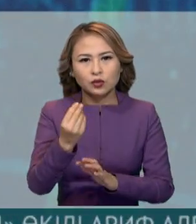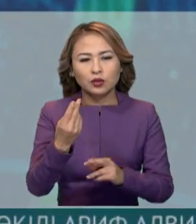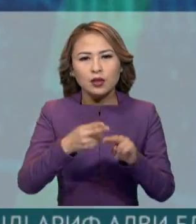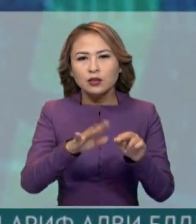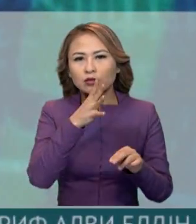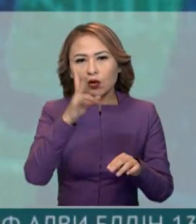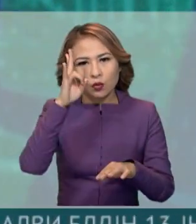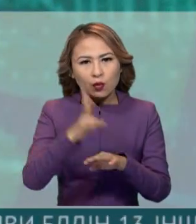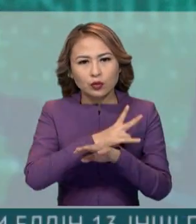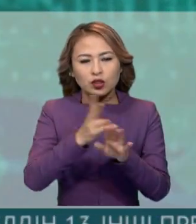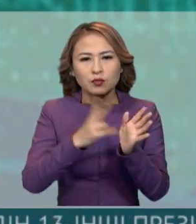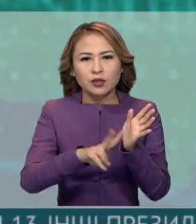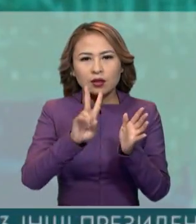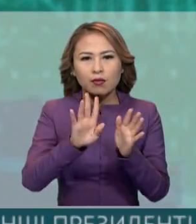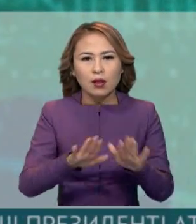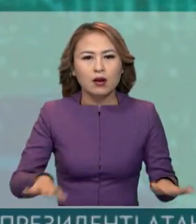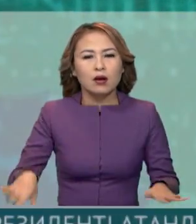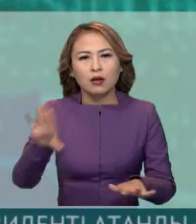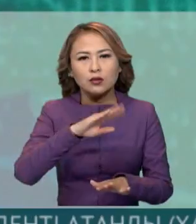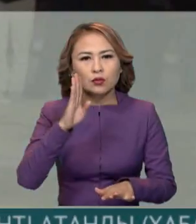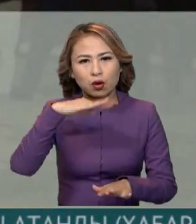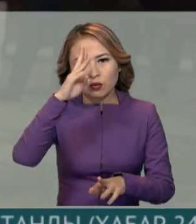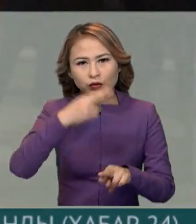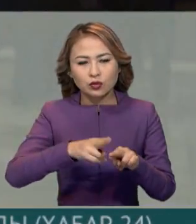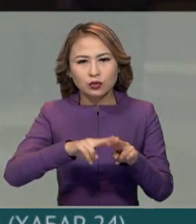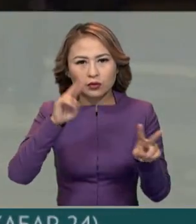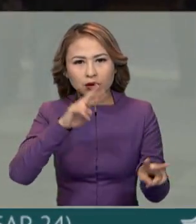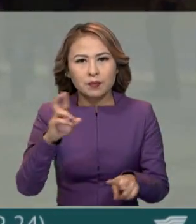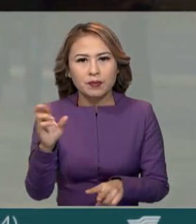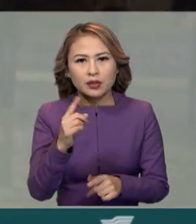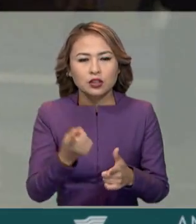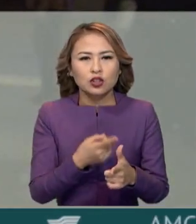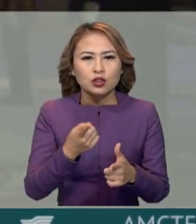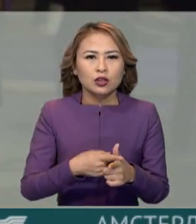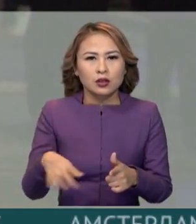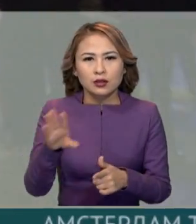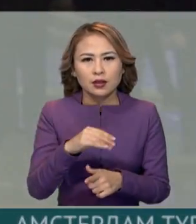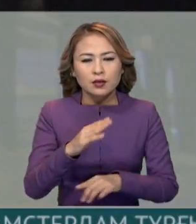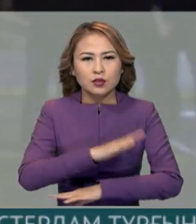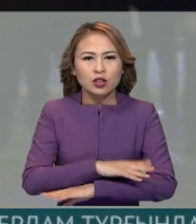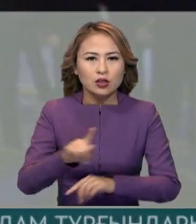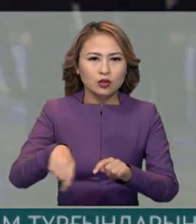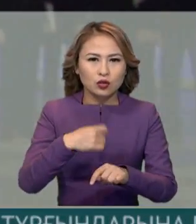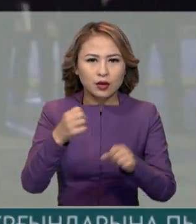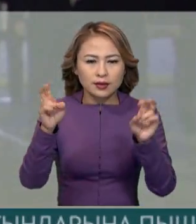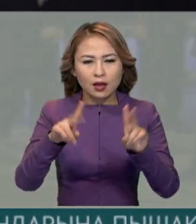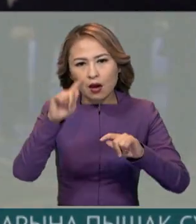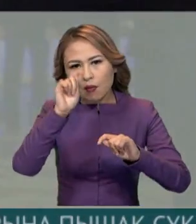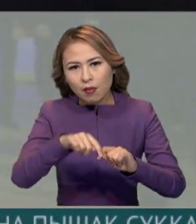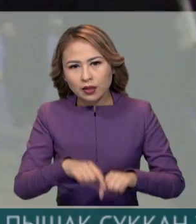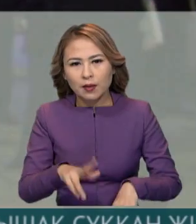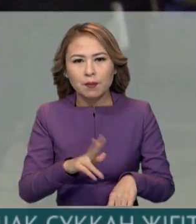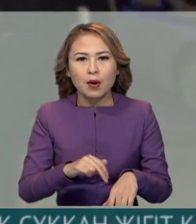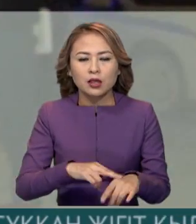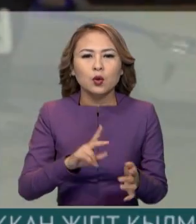күннің ішінде түнгі уақытта 72 бала атана қарауынсыз жүрген. Жеткіншектер жергілікті тәртіп сақшылары жүргізген арнайы